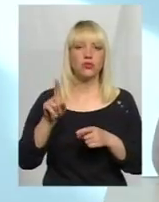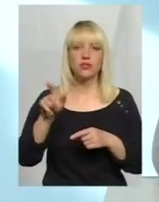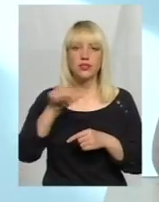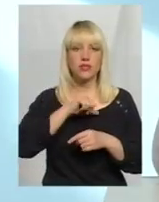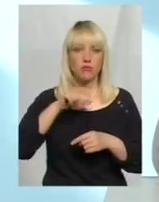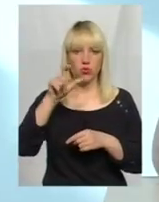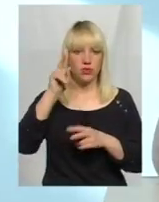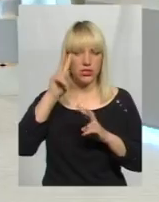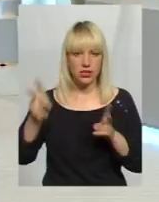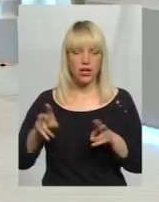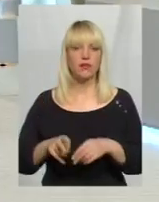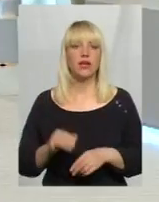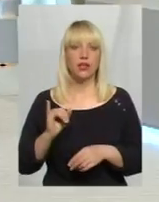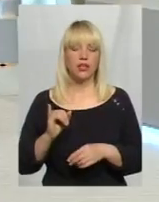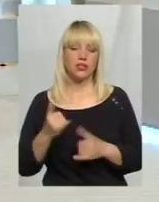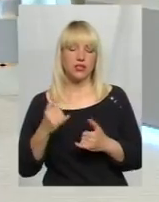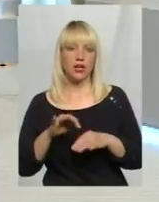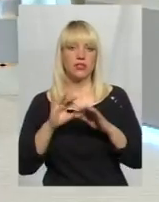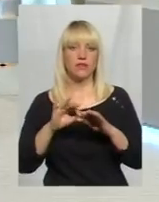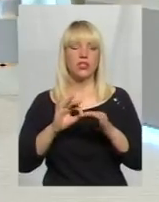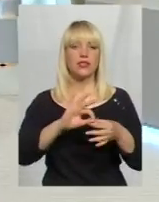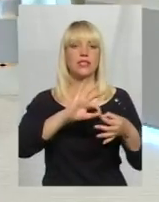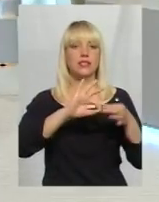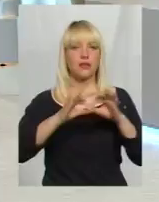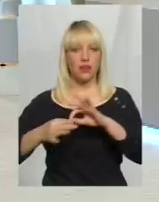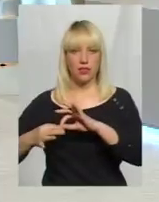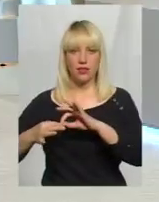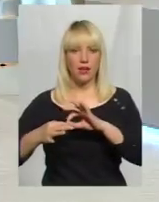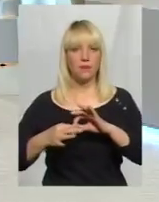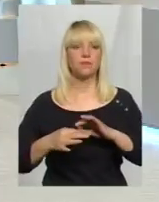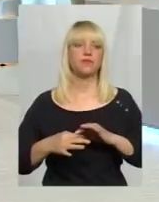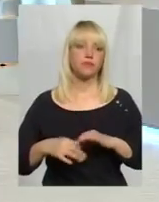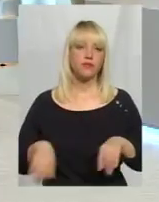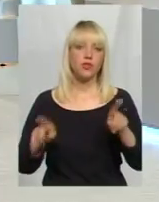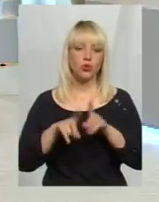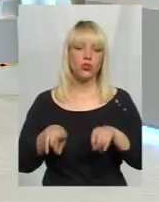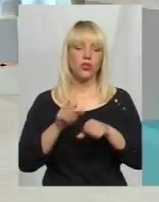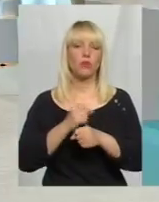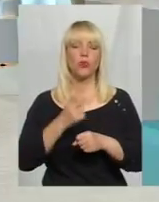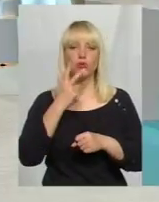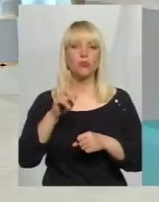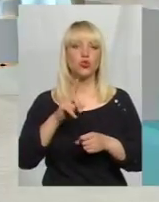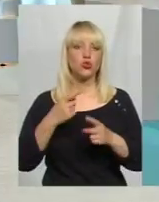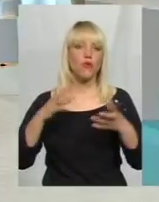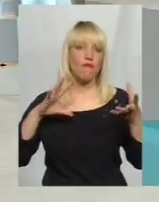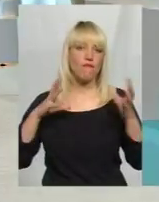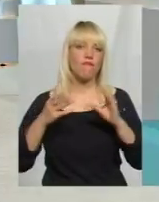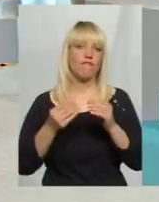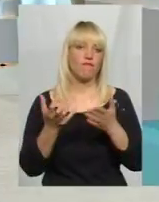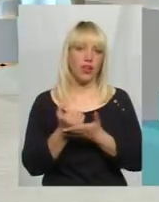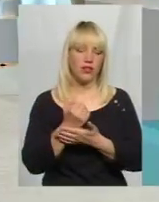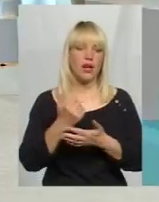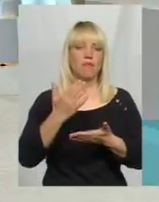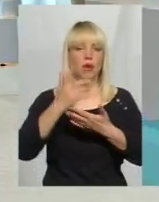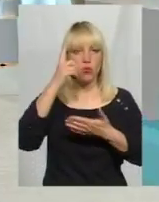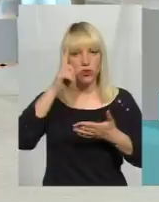І зараз ведеться надзвичайно складна рутинна робота. Подивимося, що з того вийде. Маємо надію,